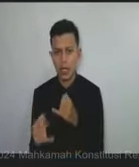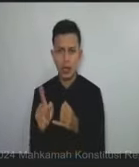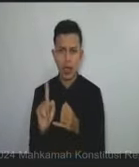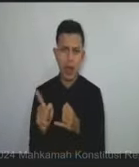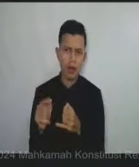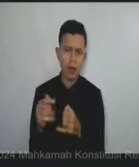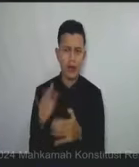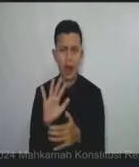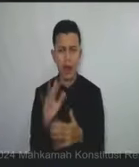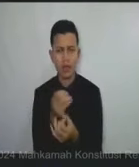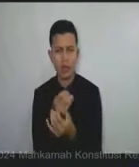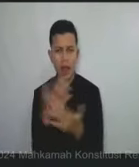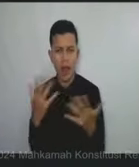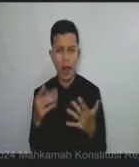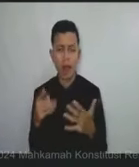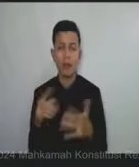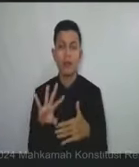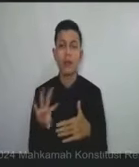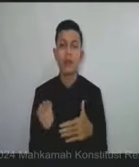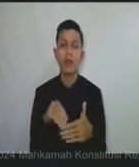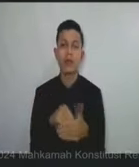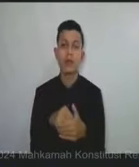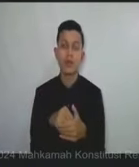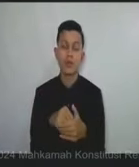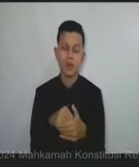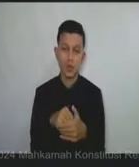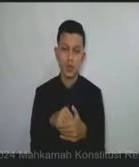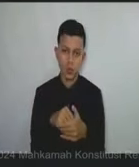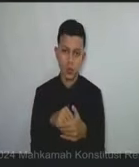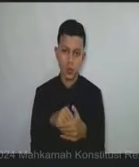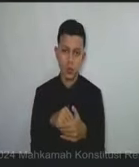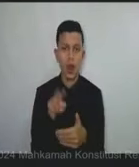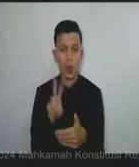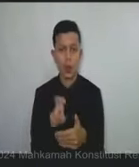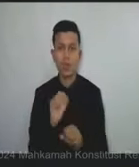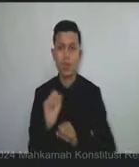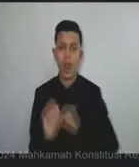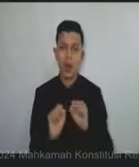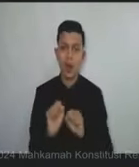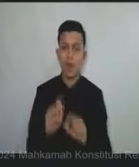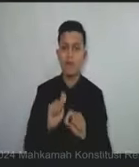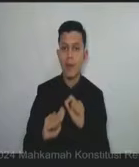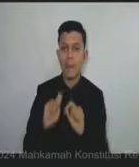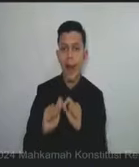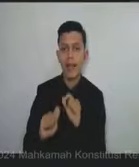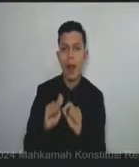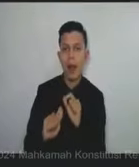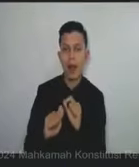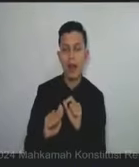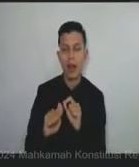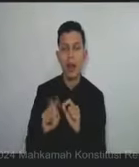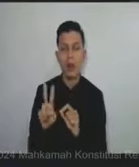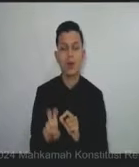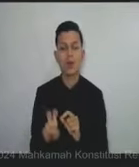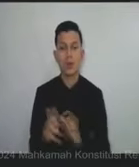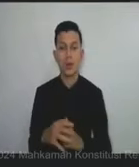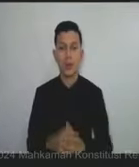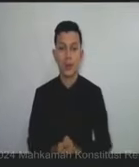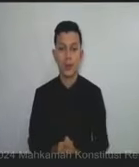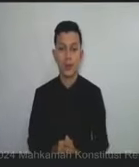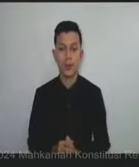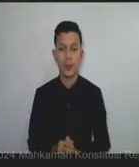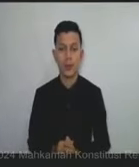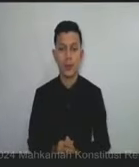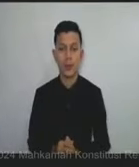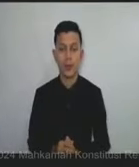merupakan bagian yang tidak terpisahkan yang perlu dilakukan penyempurnaan oleh pembentuk undang-undang bahwa dalam upaya